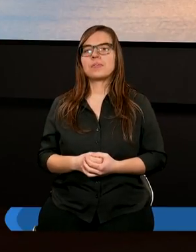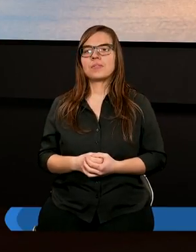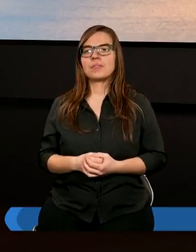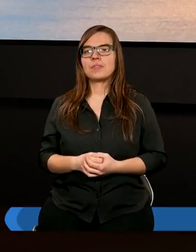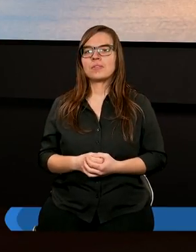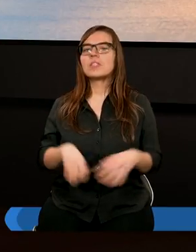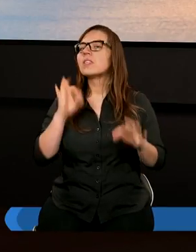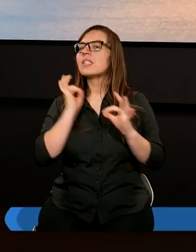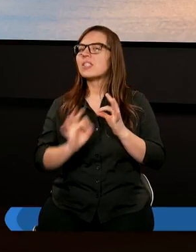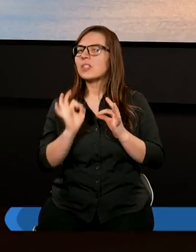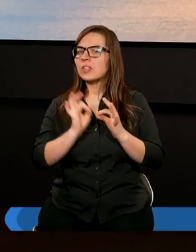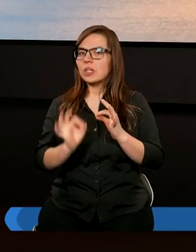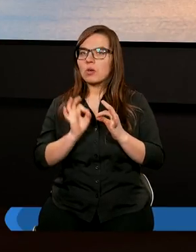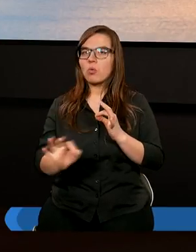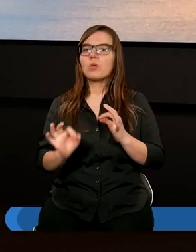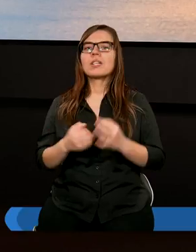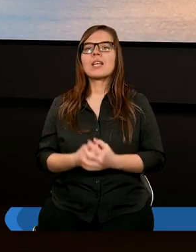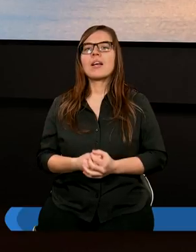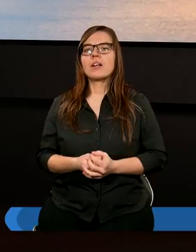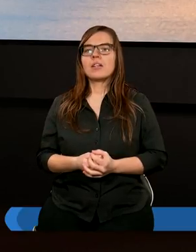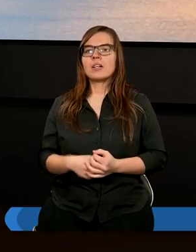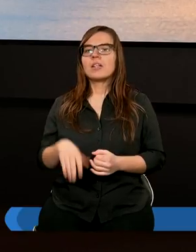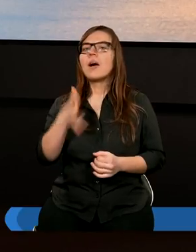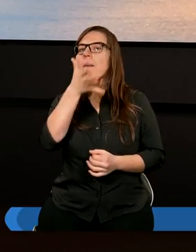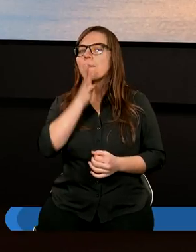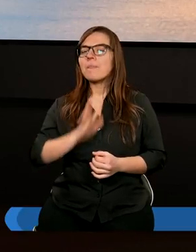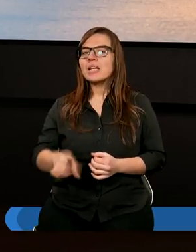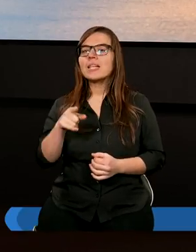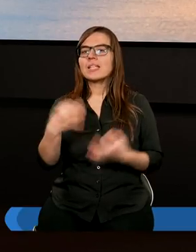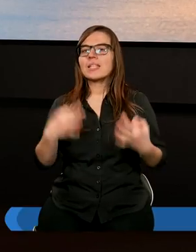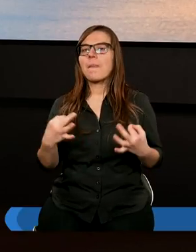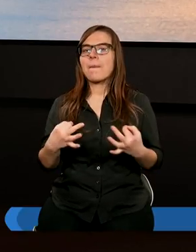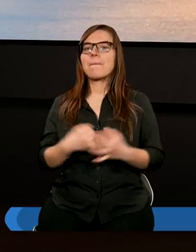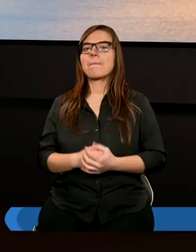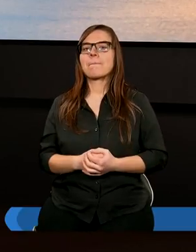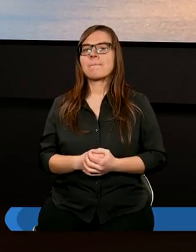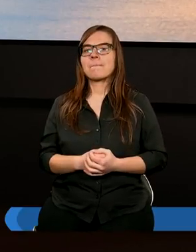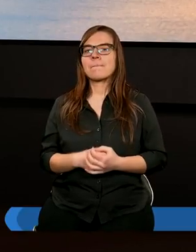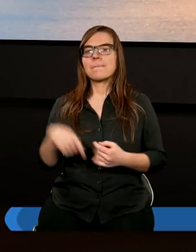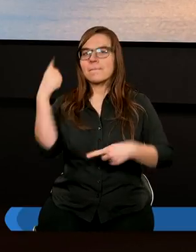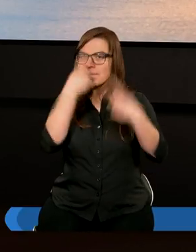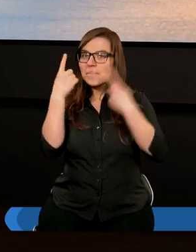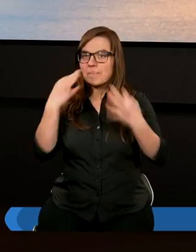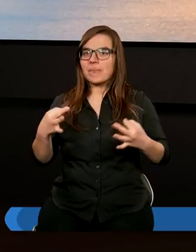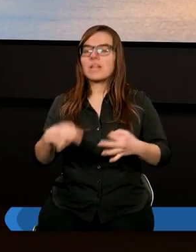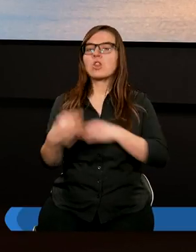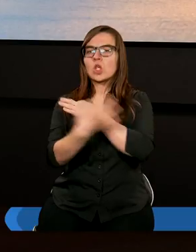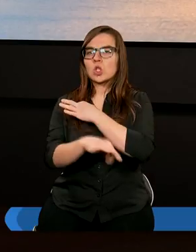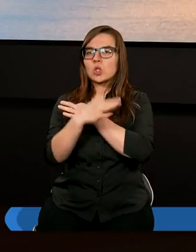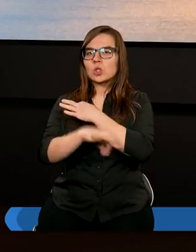Szczególnie myślę teraz o dzisiejszym studium,